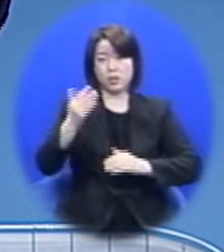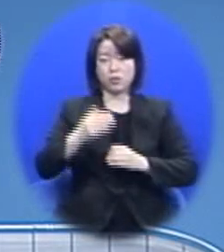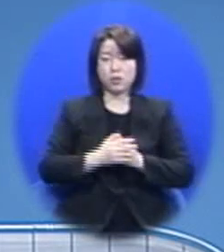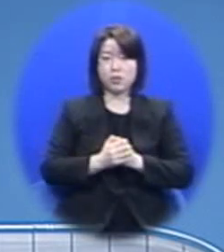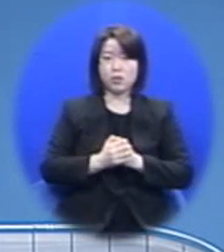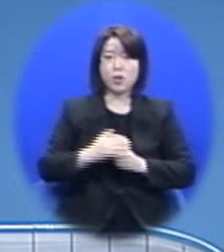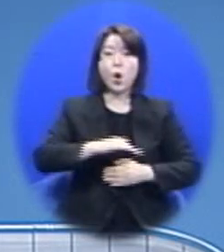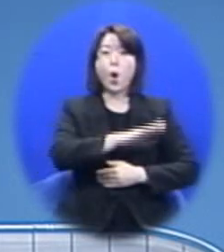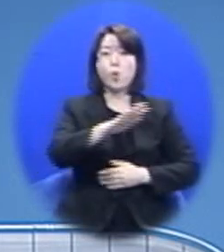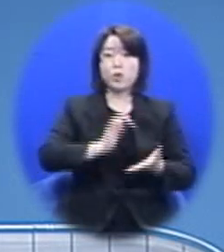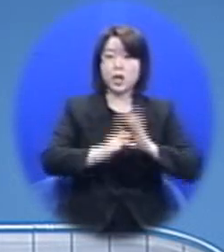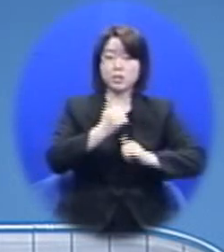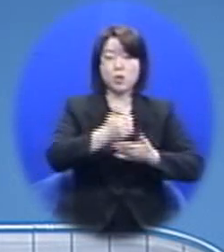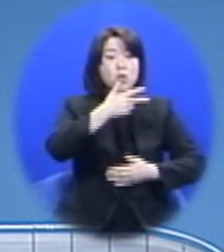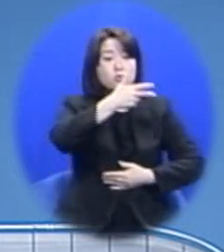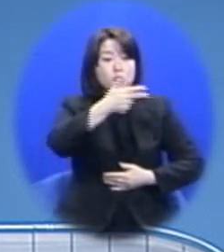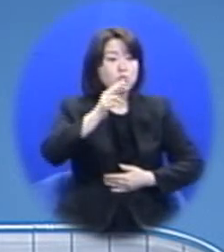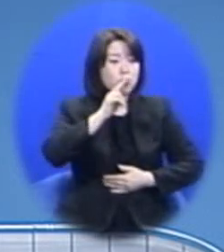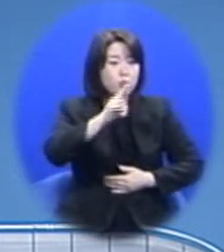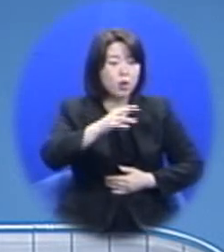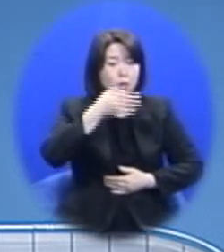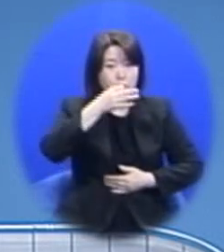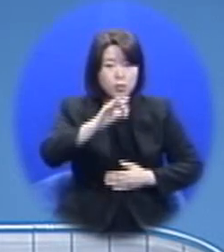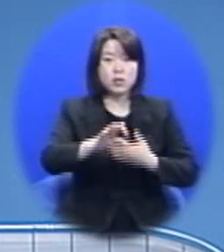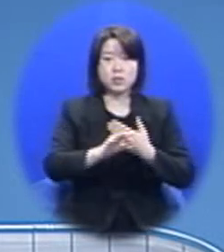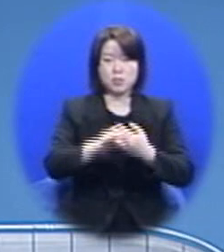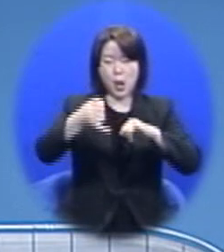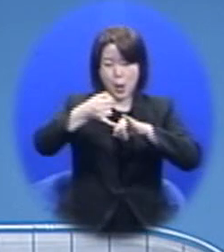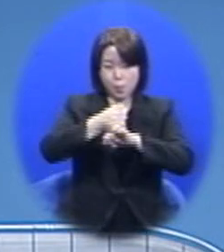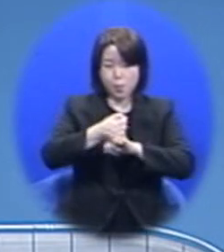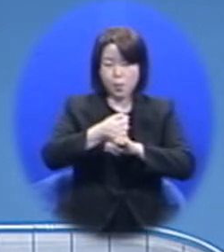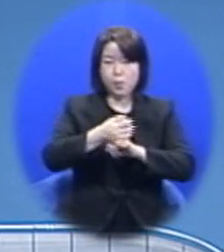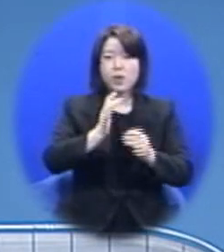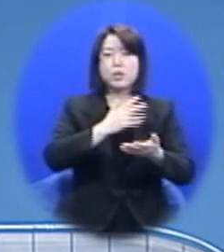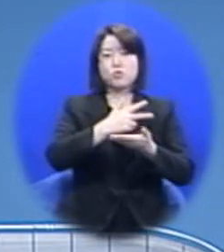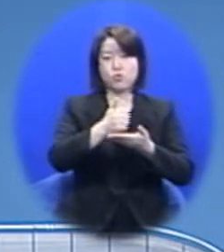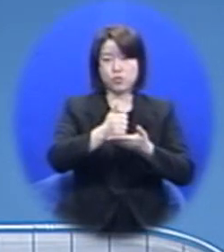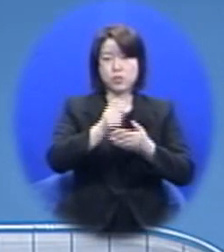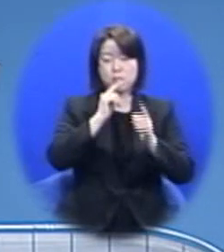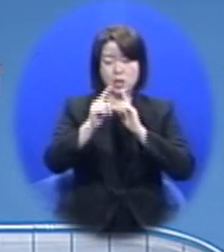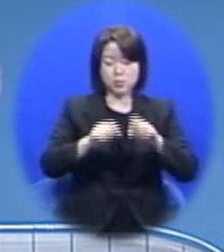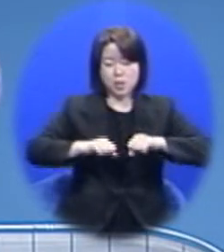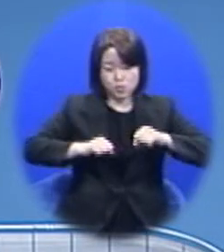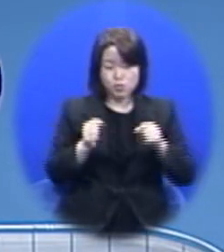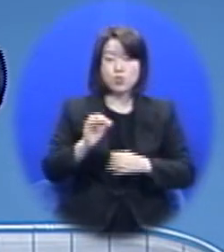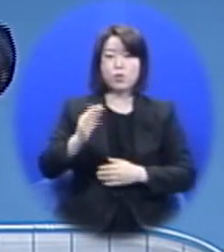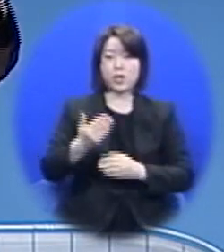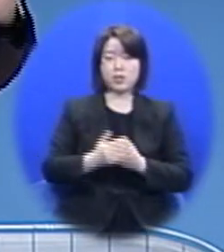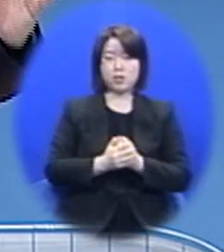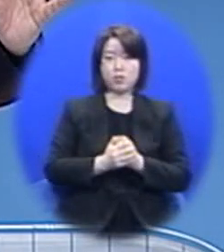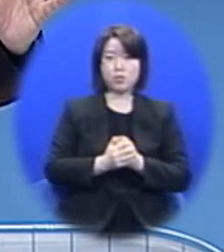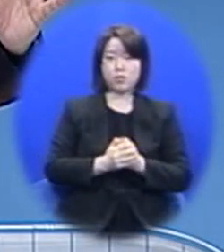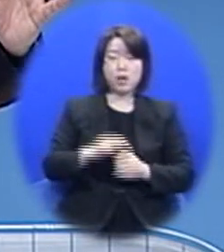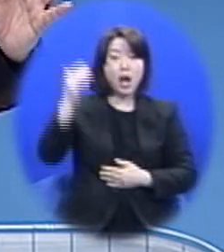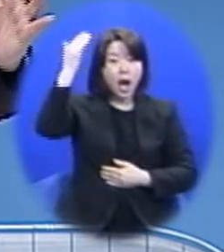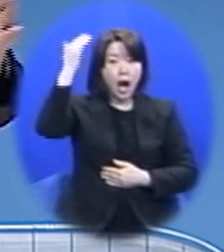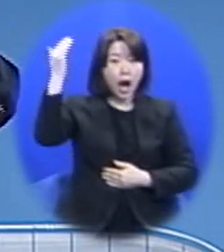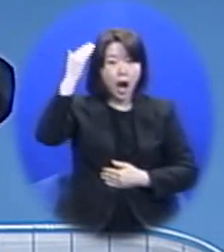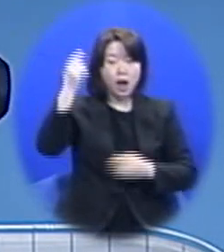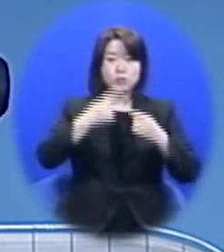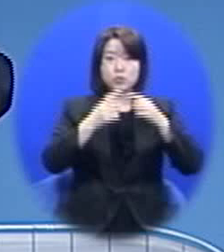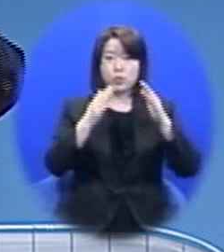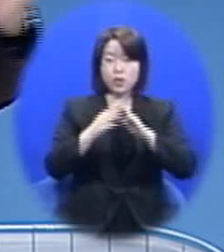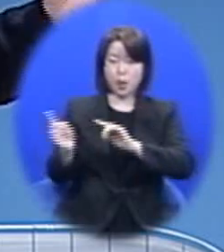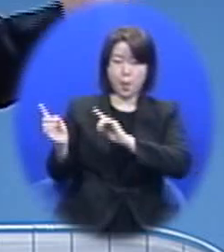예수님을 주여라고 그랬으면 반드시 주님의 말씀에 순종해야 됩니다. 한국교회가 부흥이 일어날 때